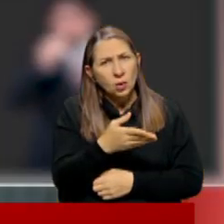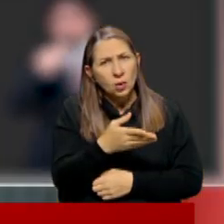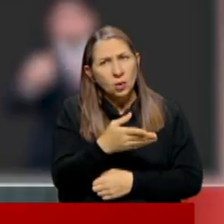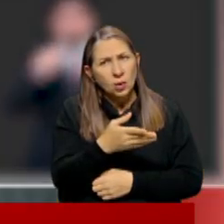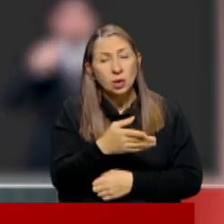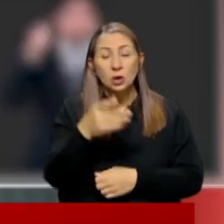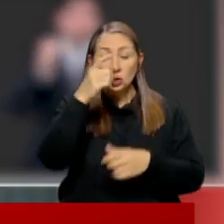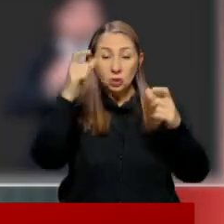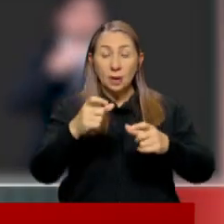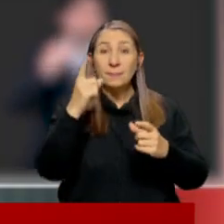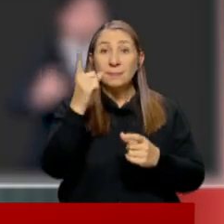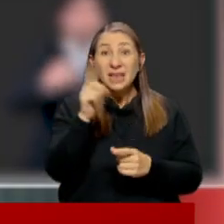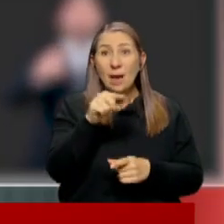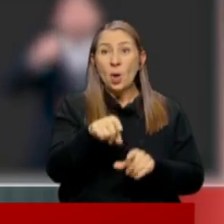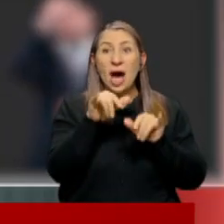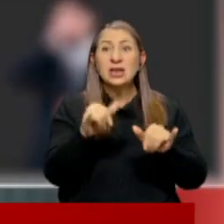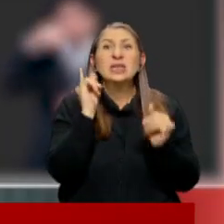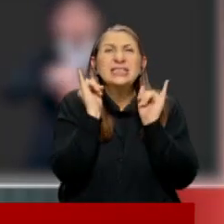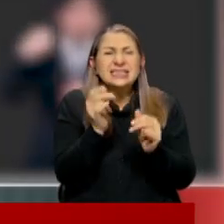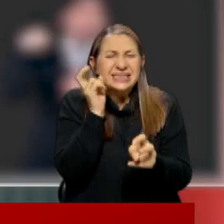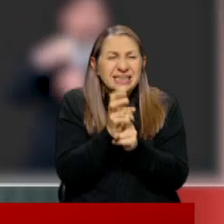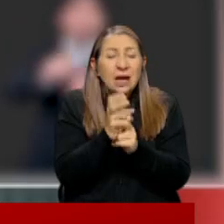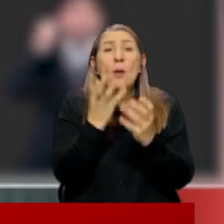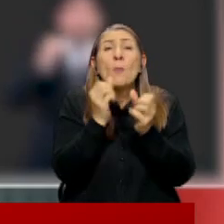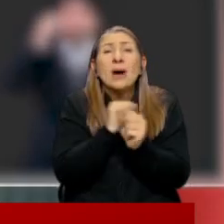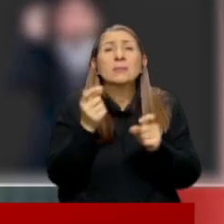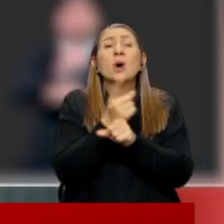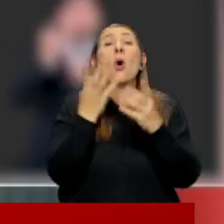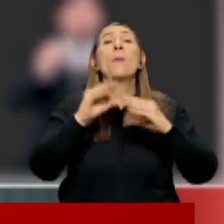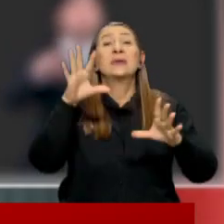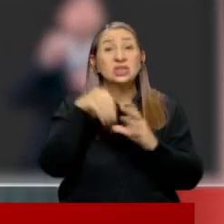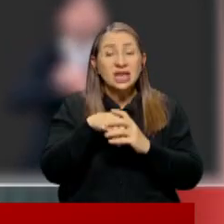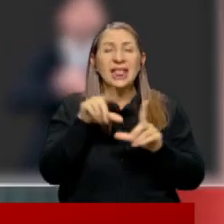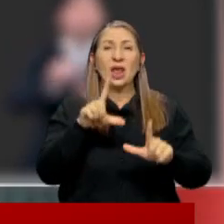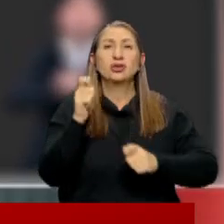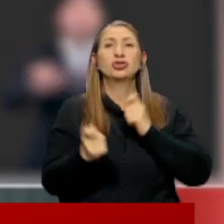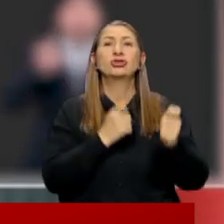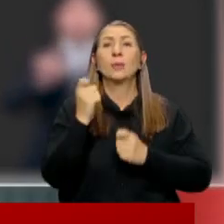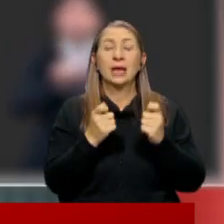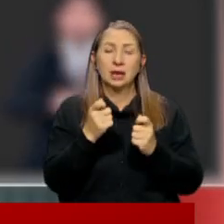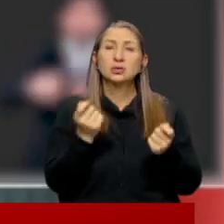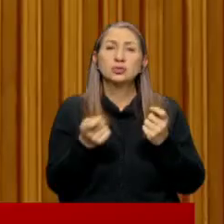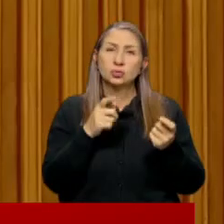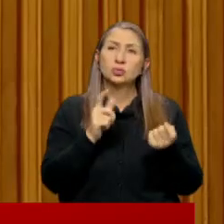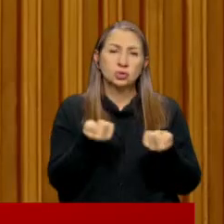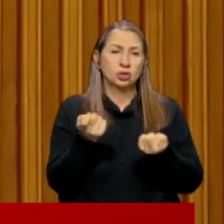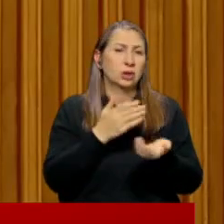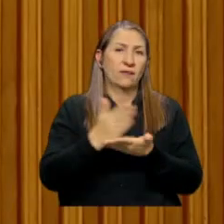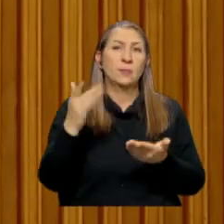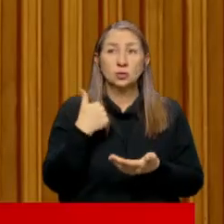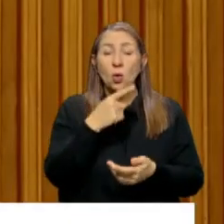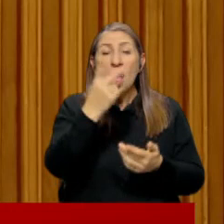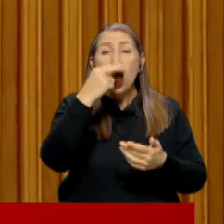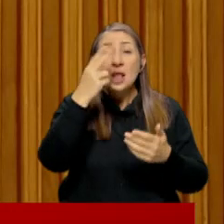bu ülkemizin Bir daha böyle felaketlerle maruz kalmaması için gereken çalışmaları yürütüyoruz orası